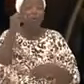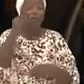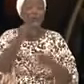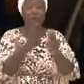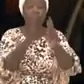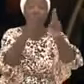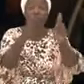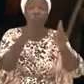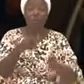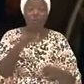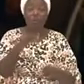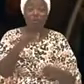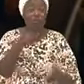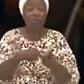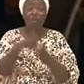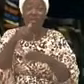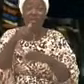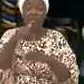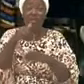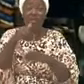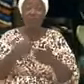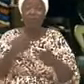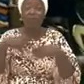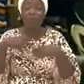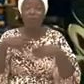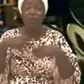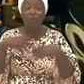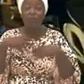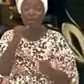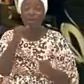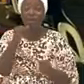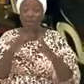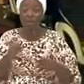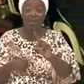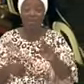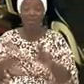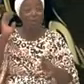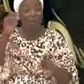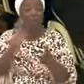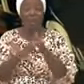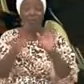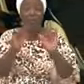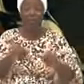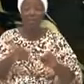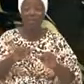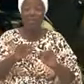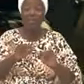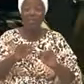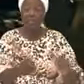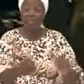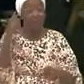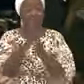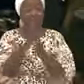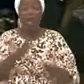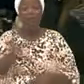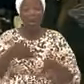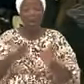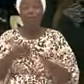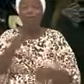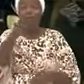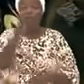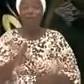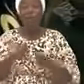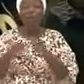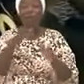est ce qui va rester pour la prière est ce que va permettre à dieu de faire tout ce que dieu